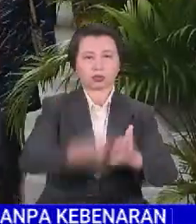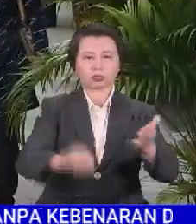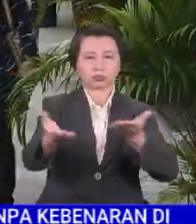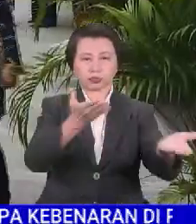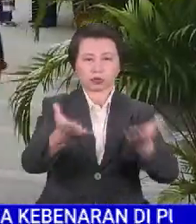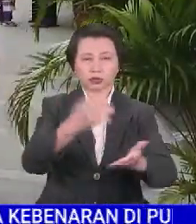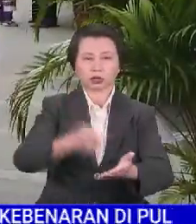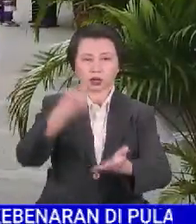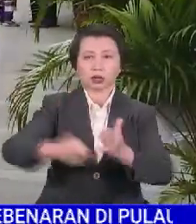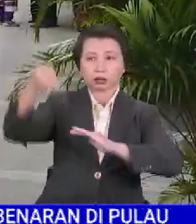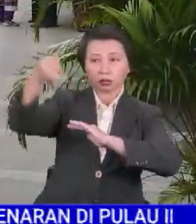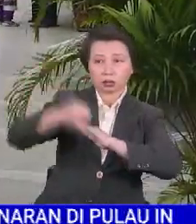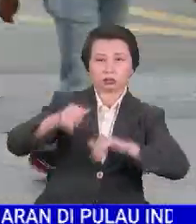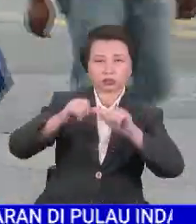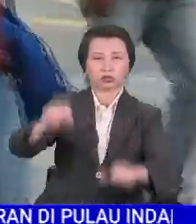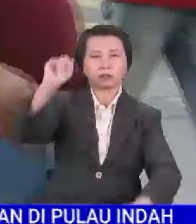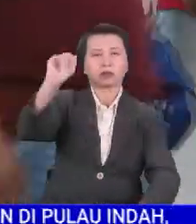primata dan harga impor yang masih tinggi